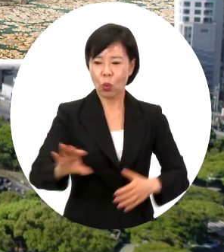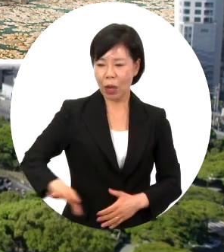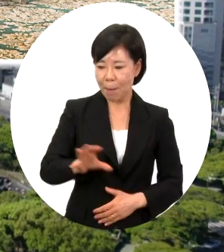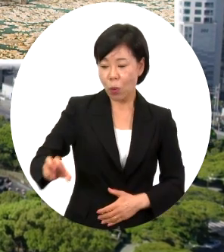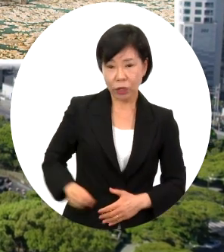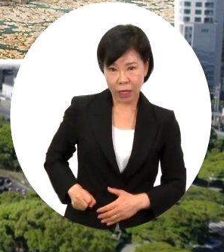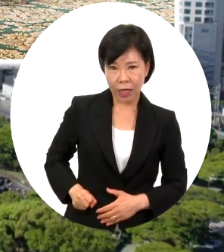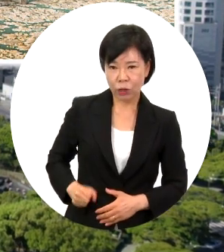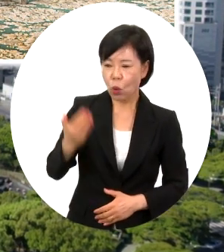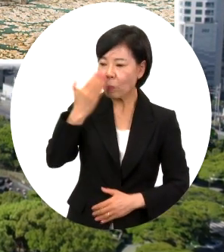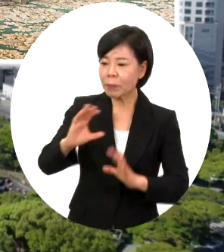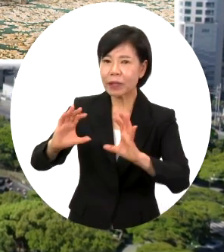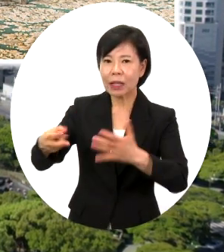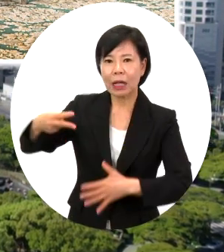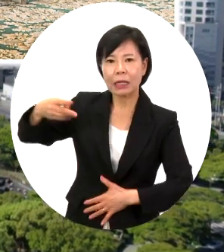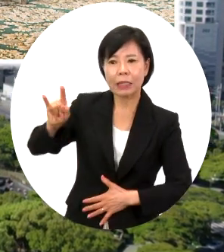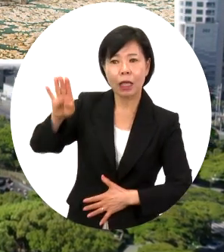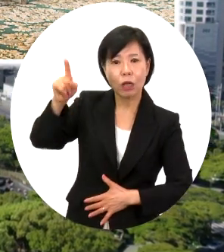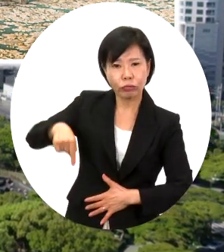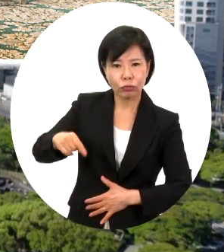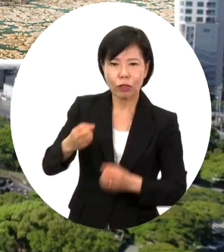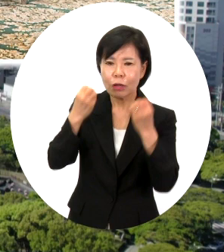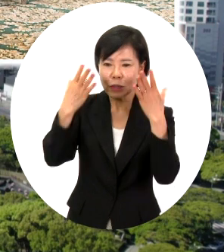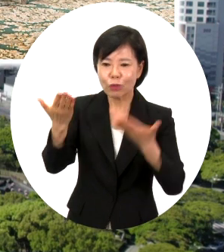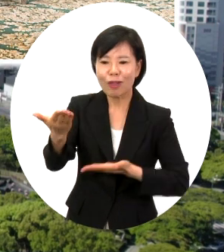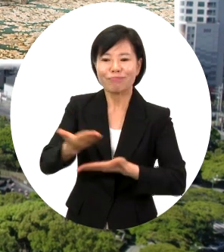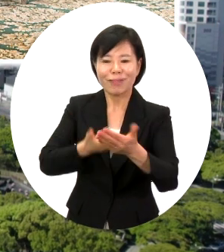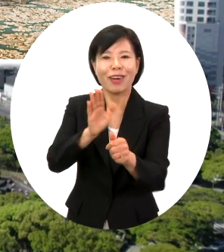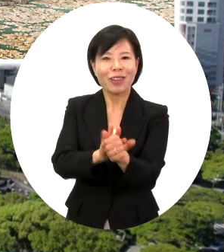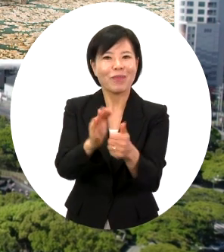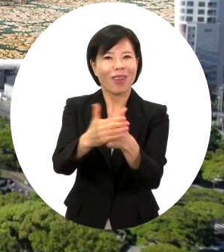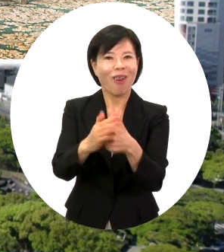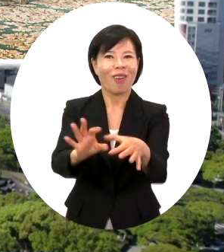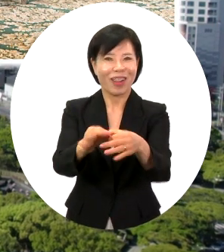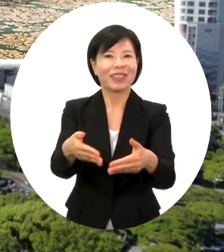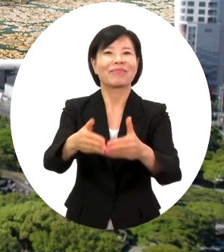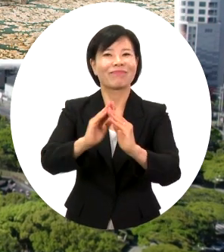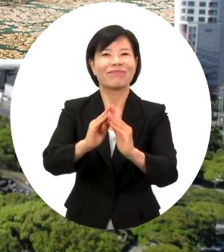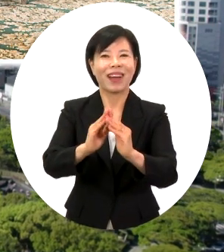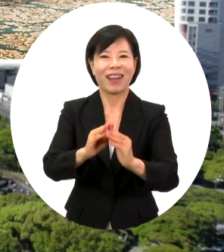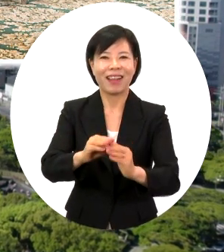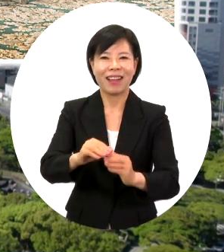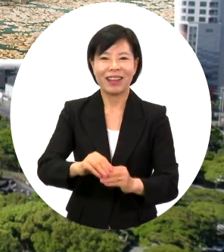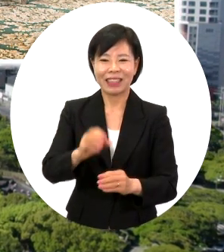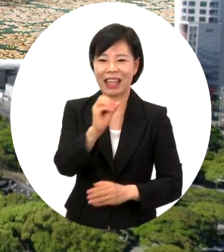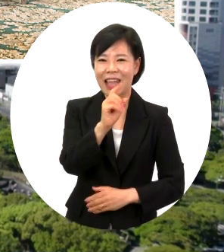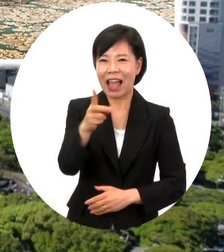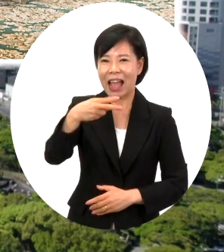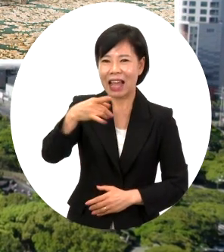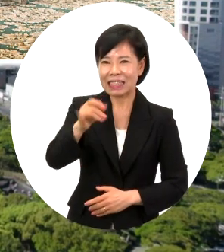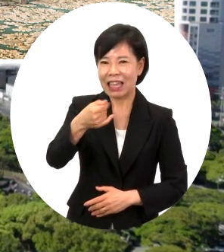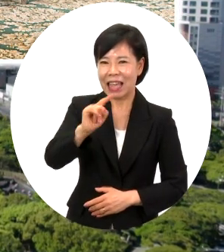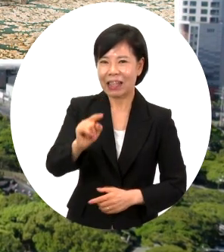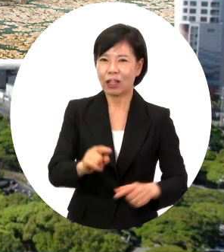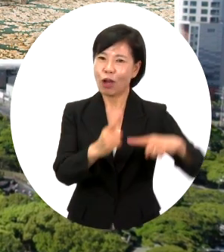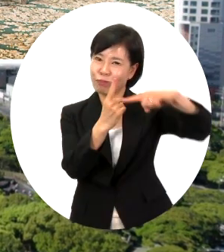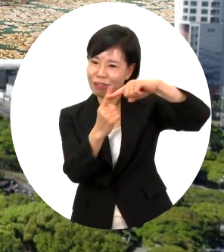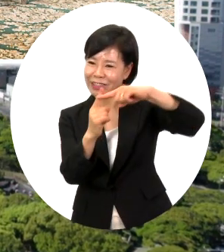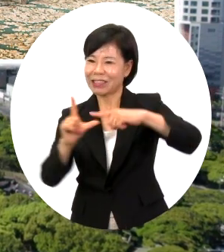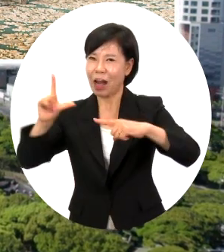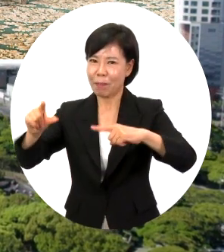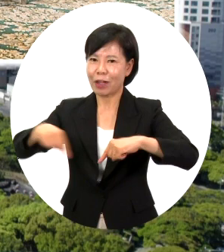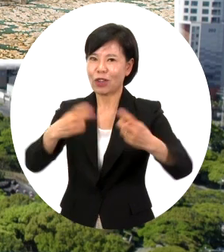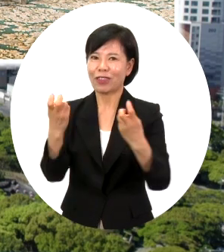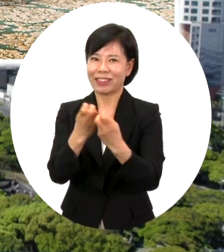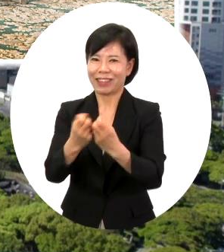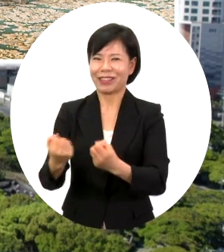제주특별자치도가 캄보디아 그리고 필리핀 지방정부와 새롭게 교류, 협력 관계를 구축해 아세안 플러스 알파 정책에 박차를